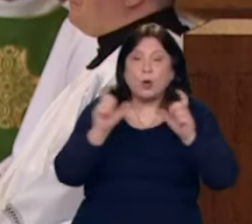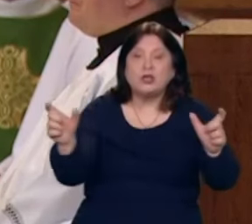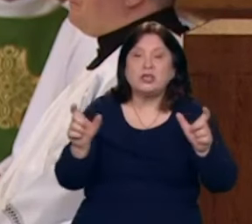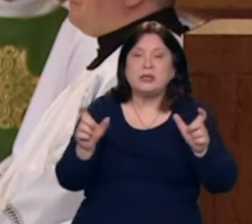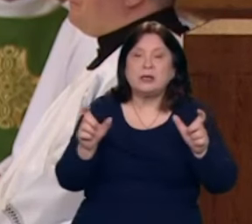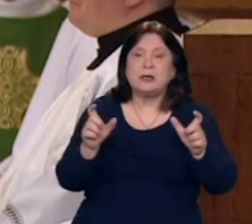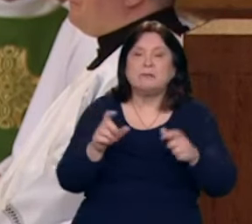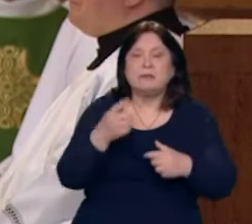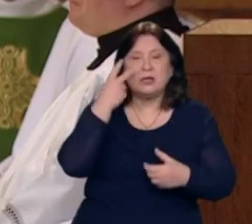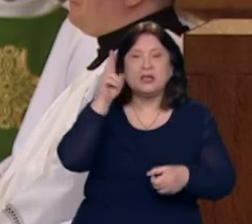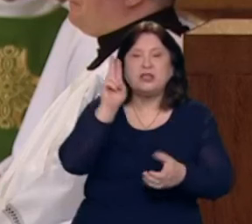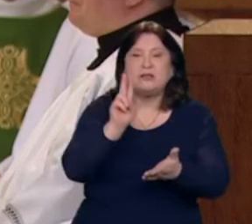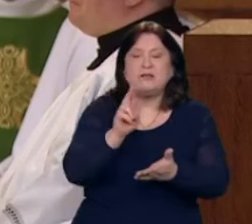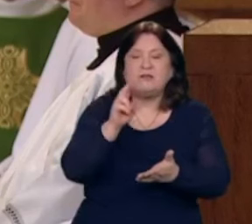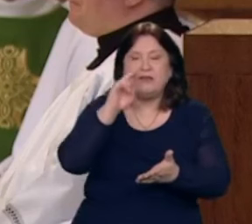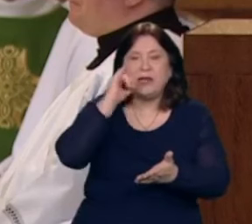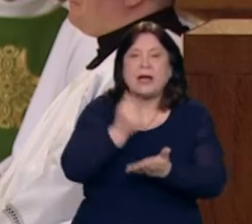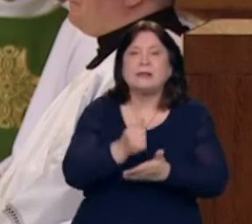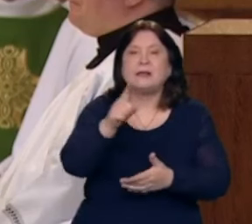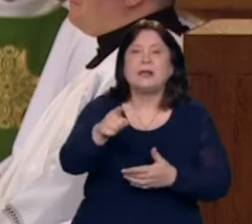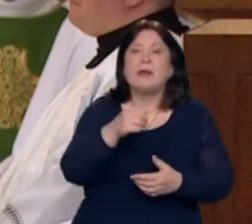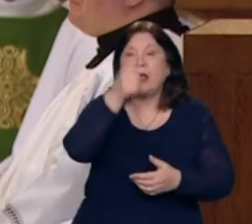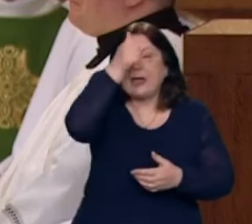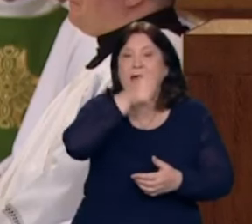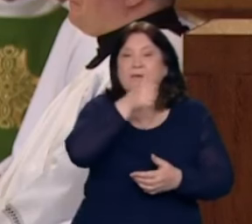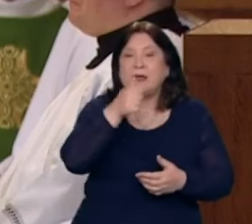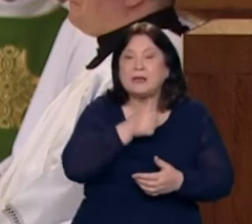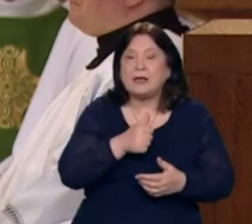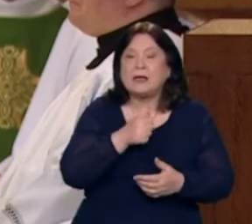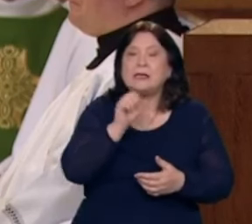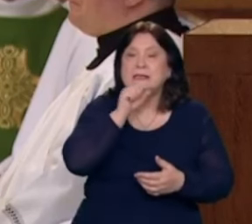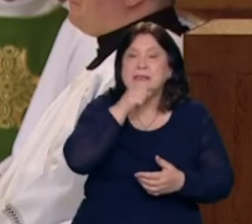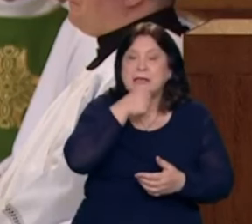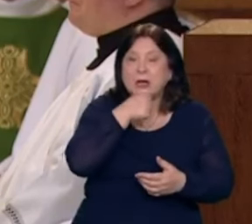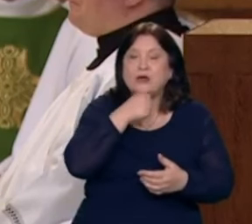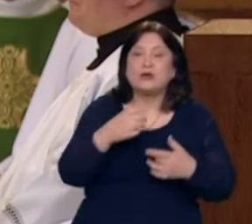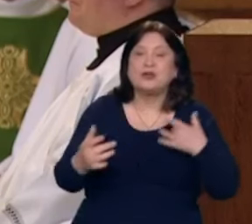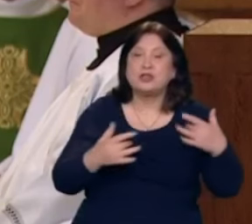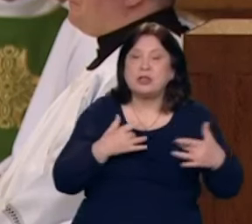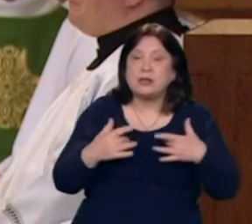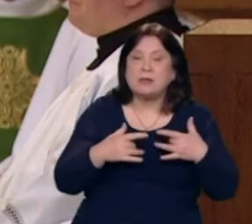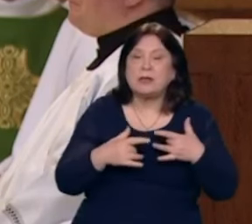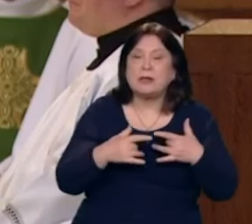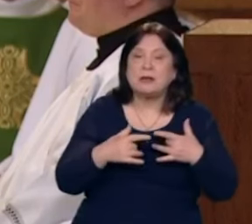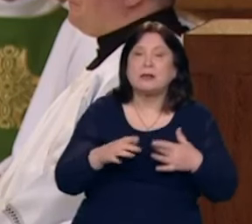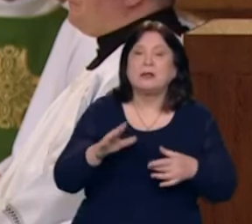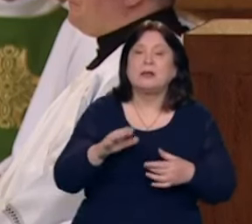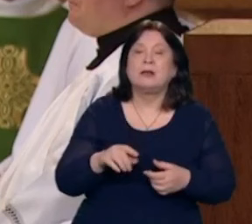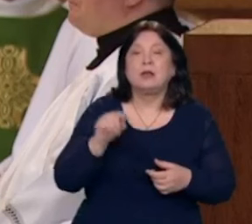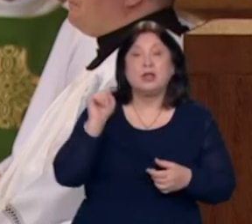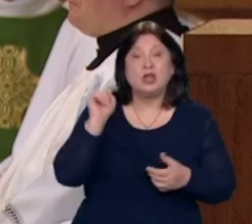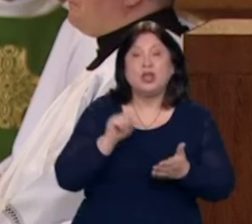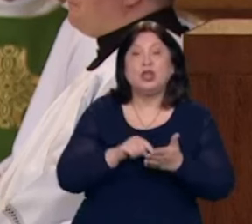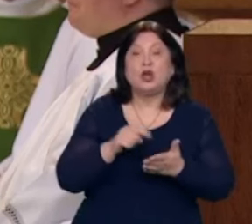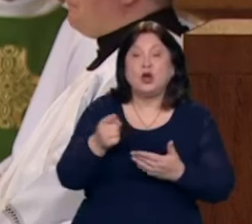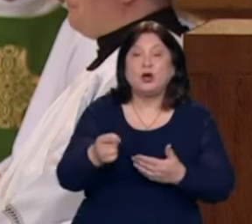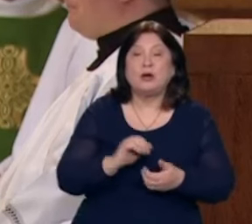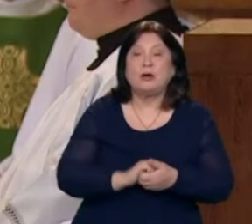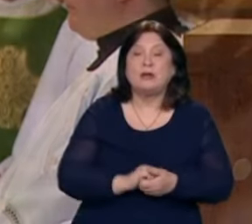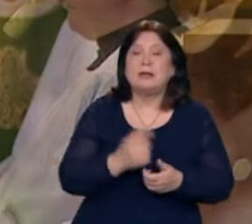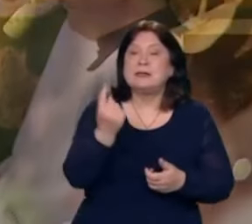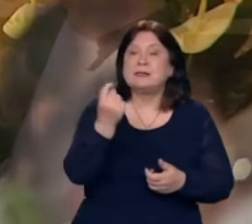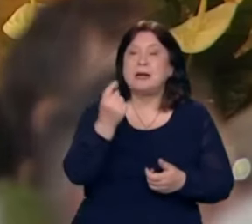i świadkiem Ewangelii starości i cierpienia i to co